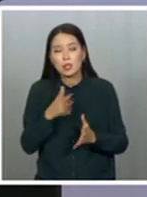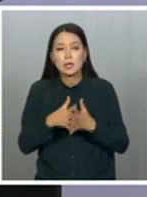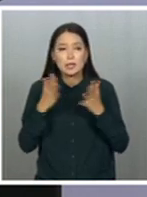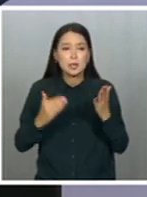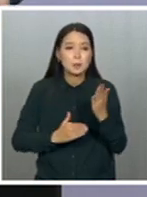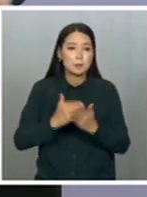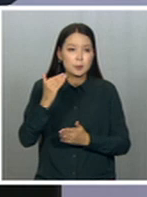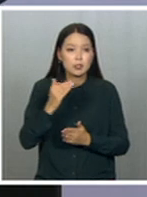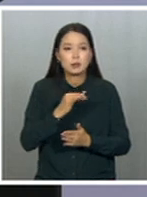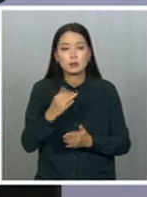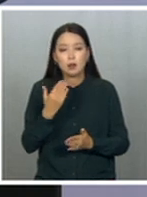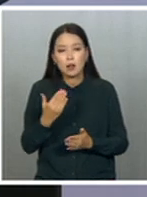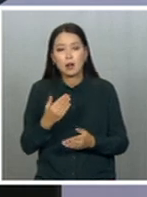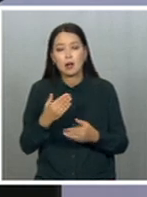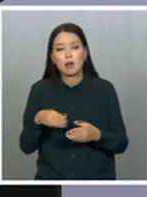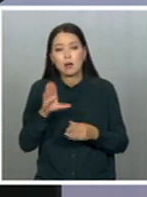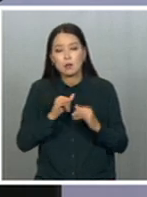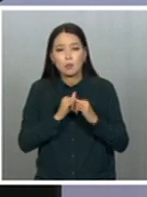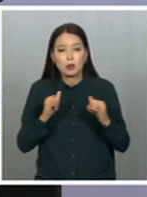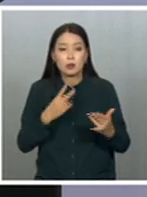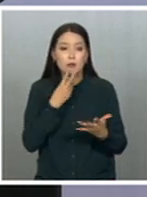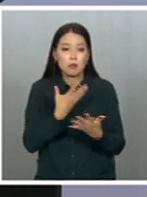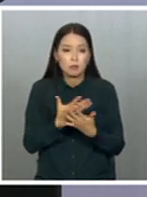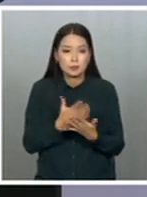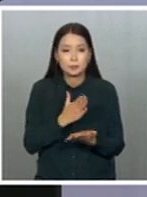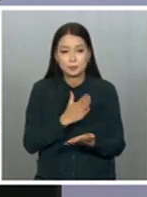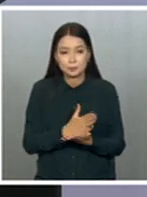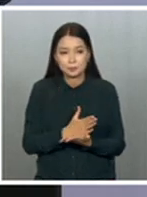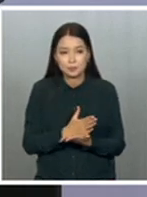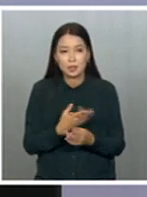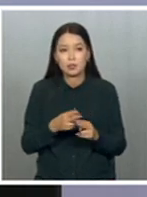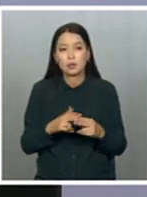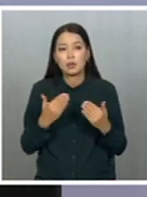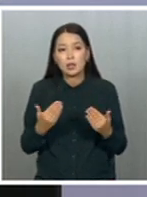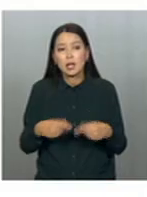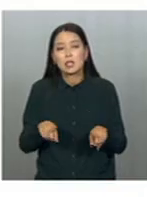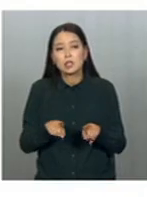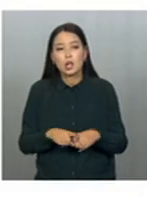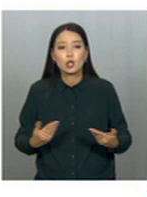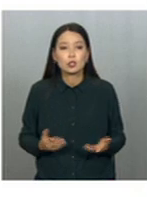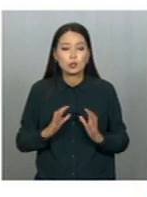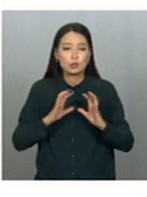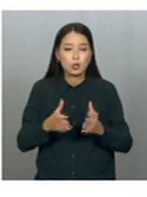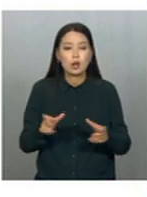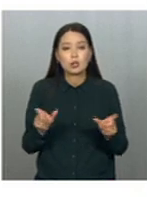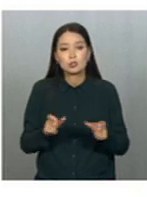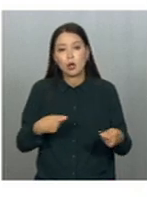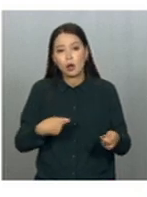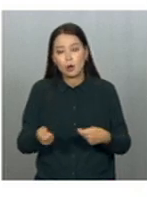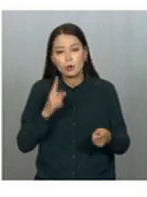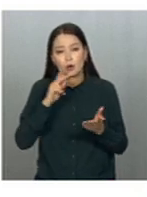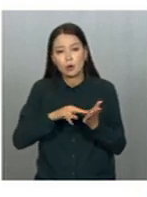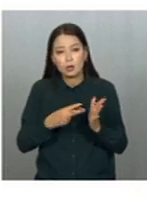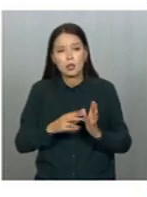шыңы, ең жоғарғы көрсеткіші болып табылады. Және дәл осы дүниежүзілік сауда ұйымындағы